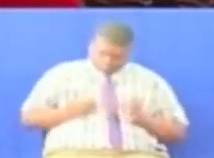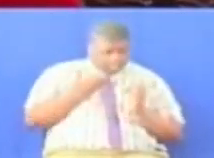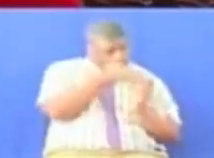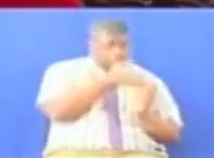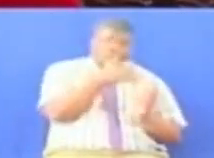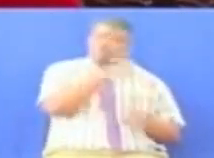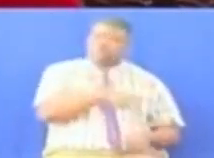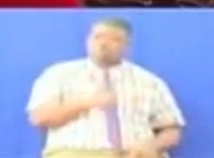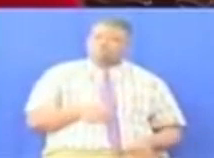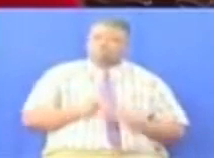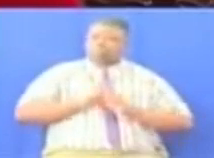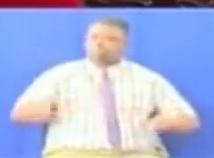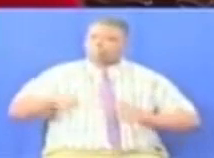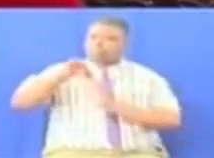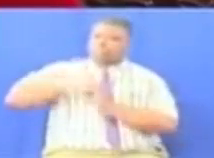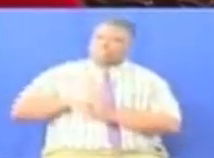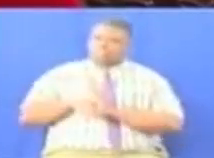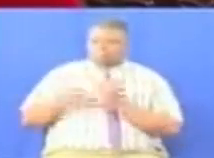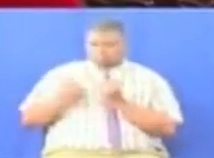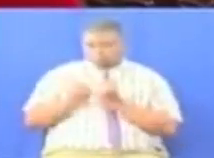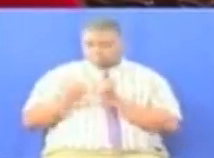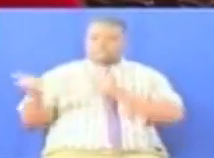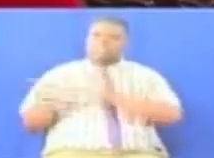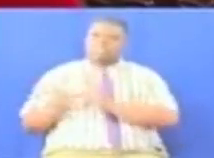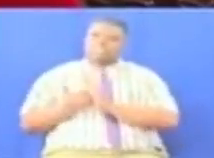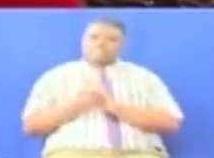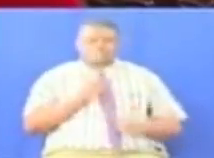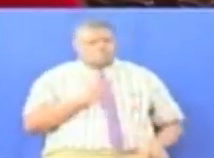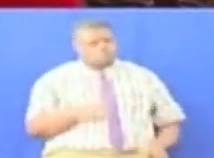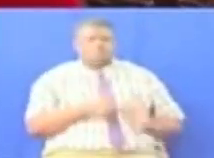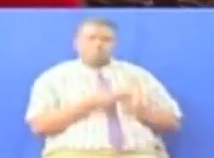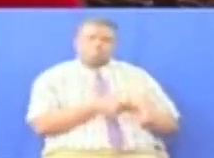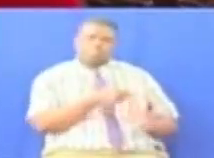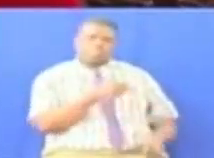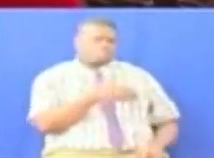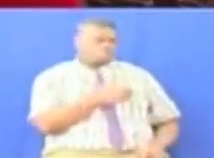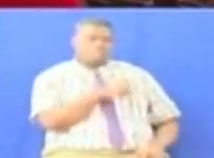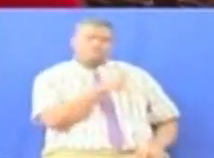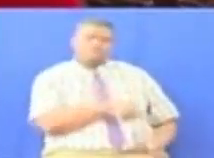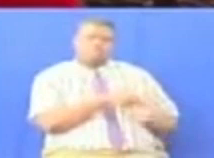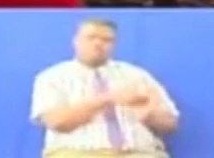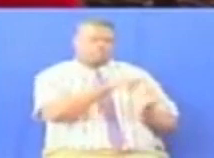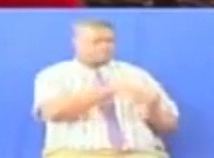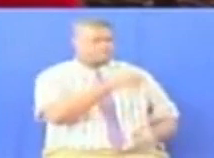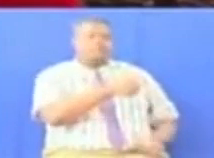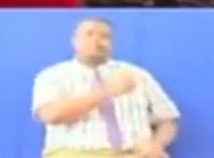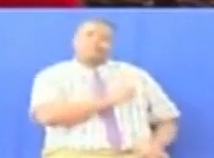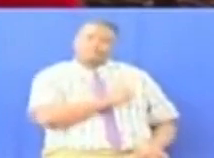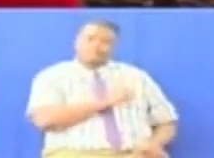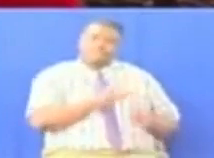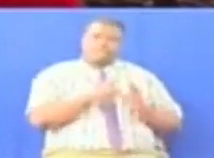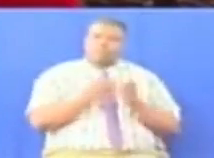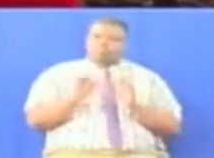watu, itakuwa ni kinyume na taratibu za utungaji wa sheria. Hii hoja inajionyesha katika dhana ya kutaka watu waoneshe maslahi binafsi au namna gani